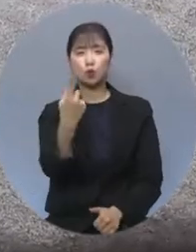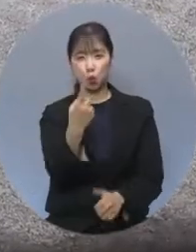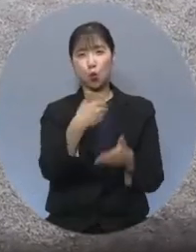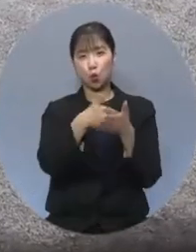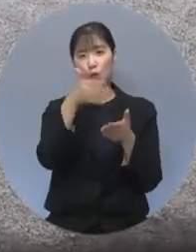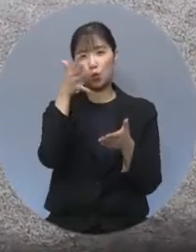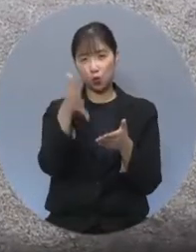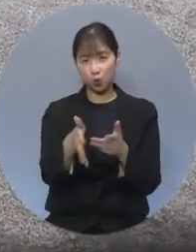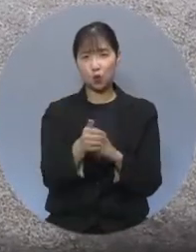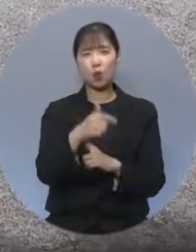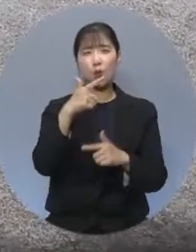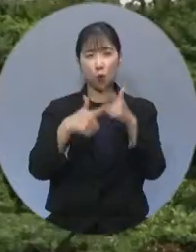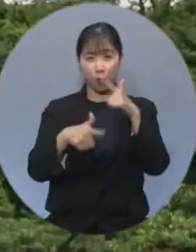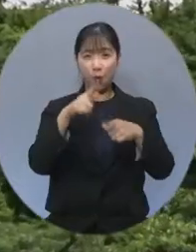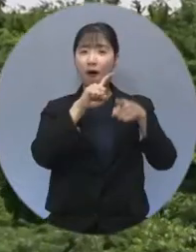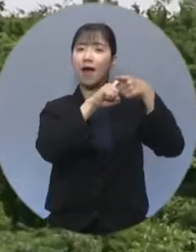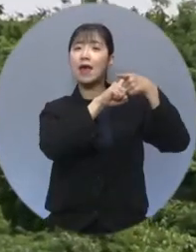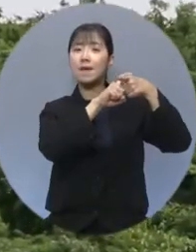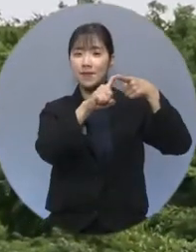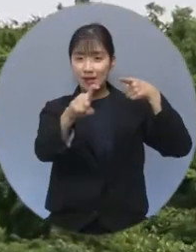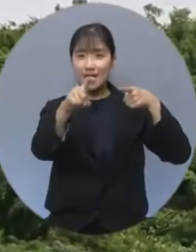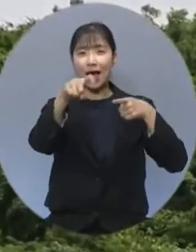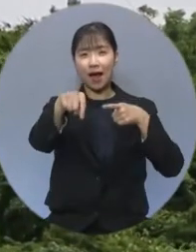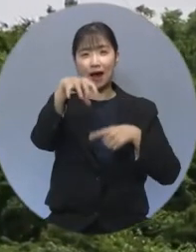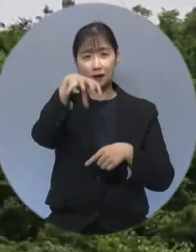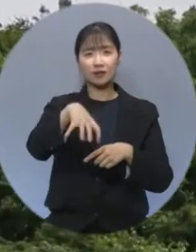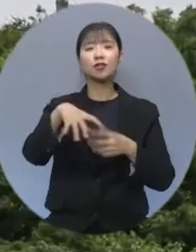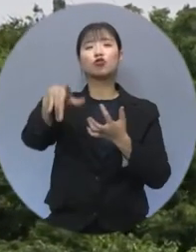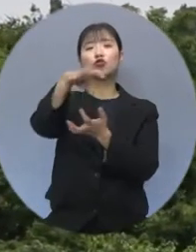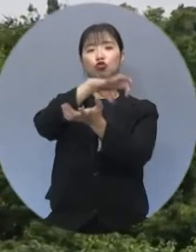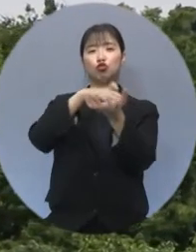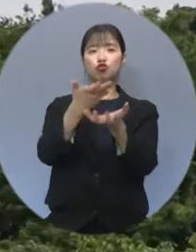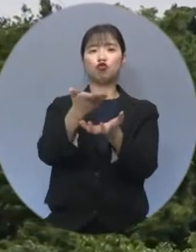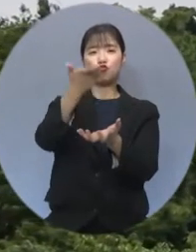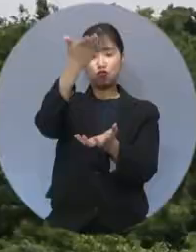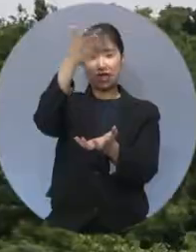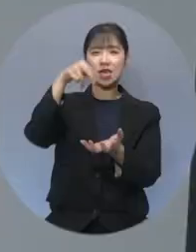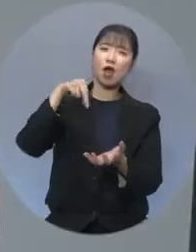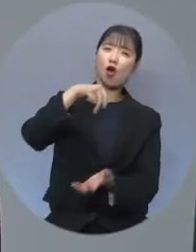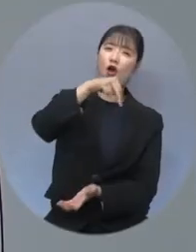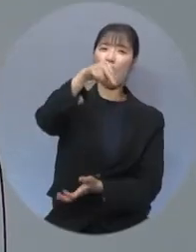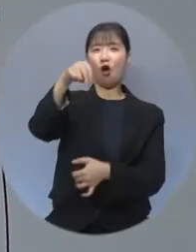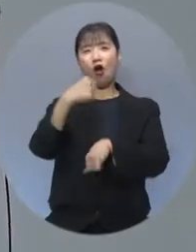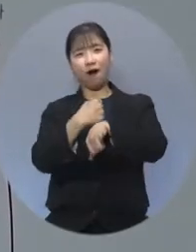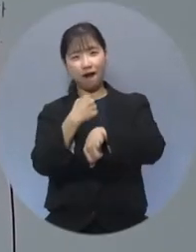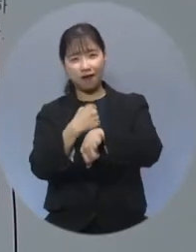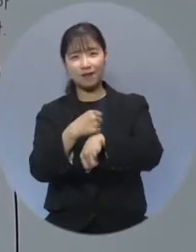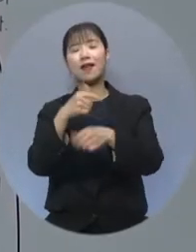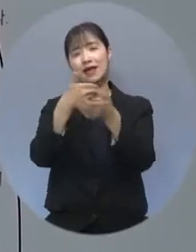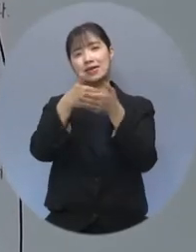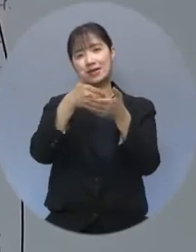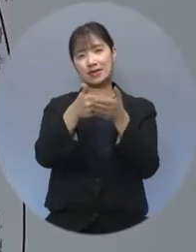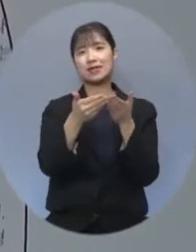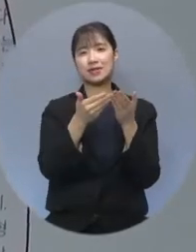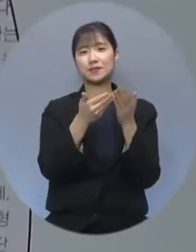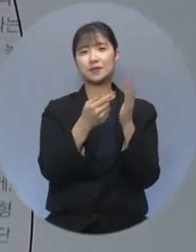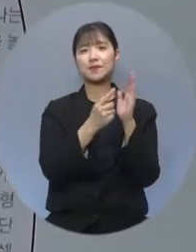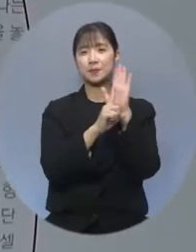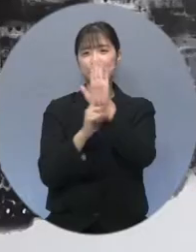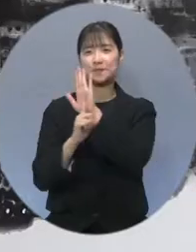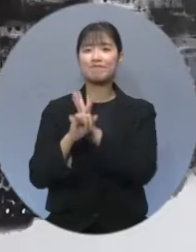화백이 목포 해상 케이블카에서 구름 위를 거닐다라는 주제로 화폭에 담은 작품들을 선보이고